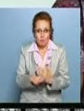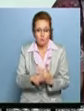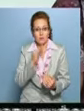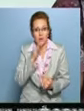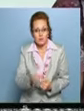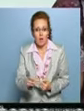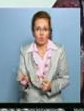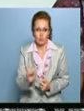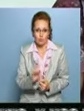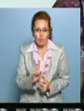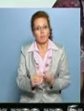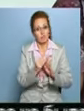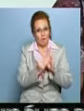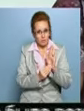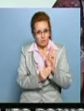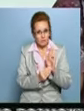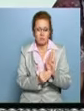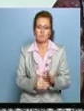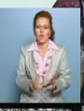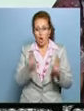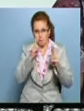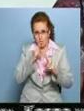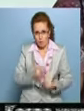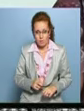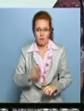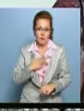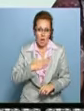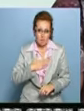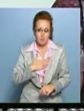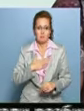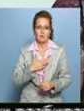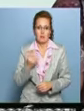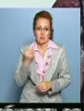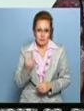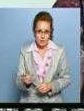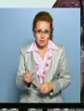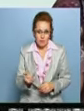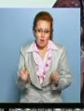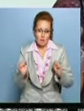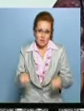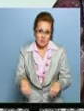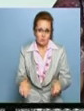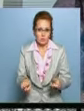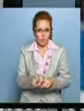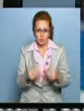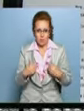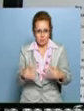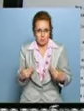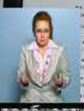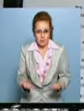том что тесты обработаны уже Насть ими возможной нам